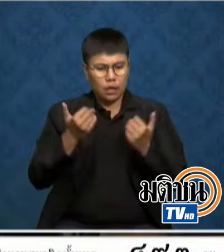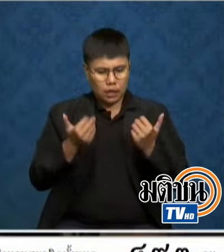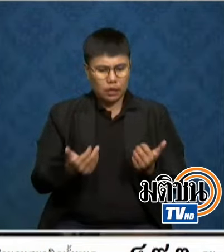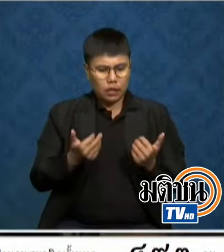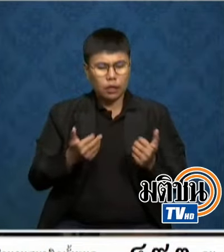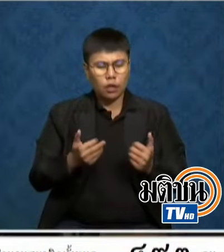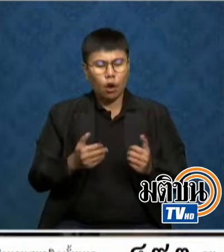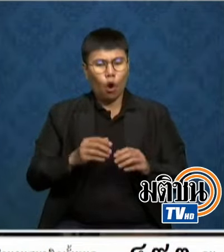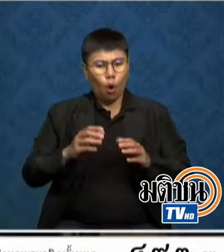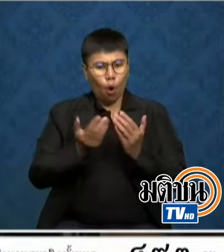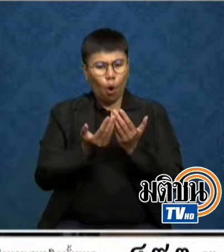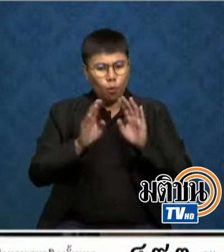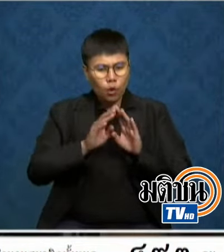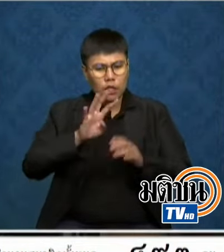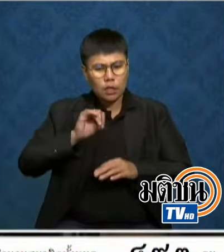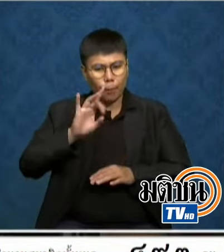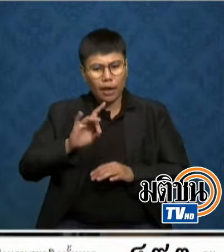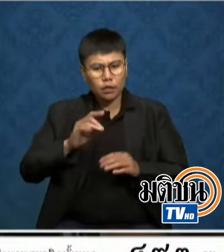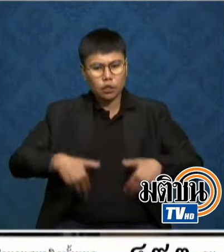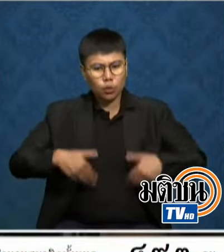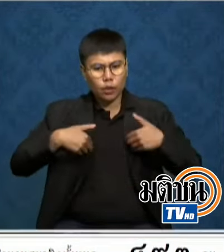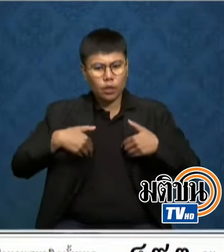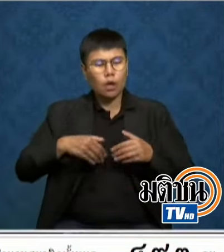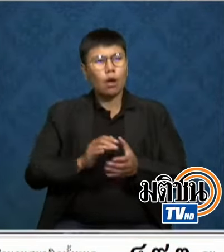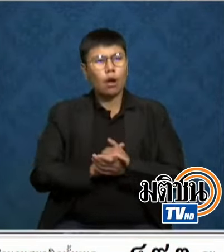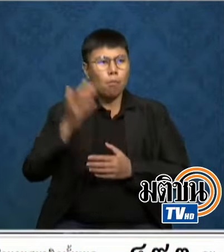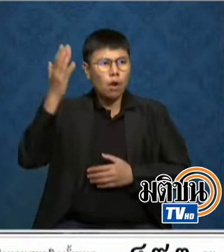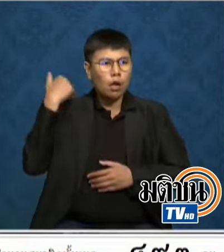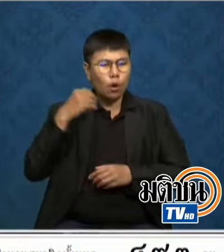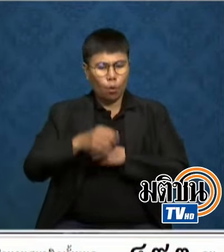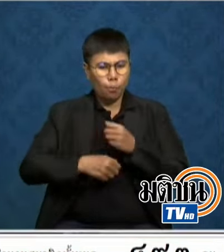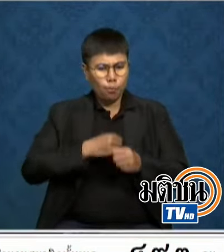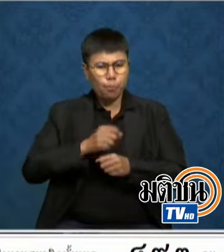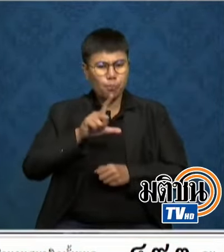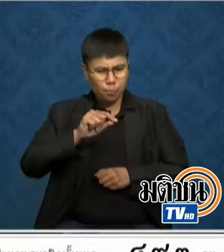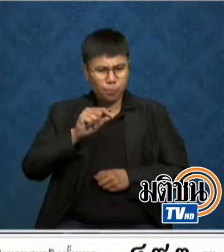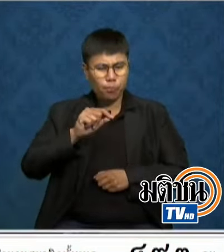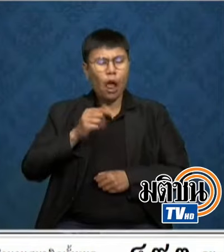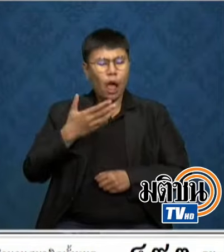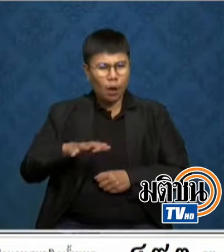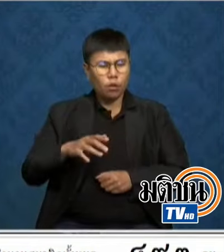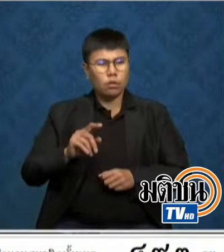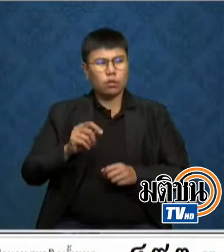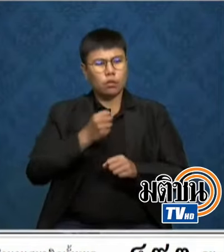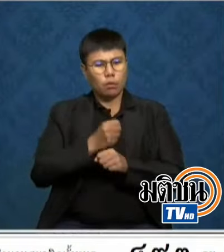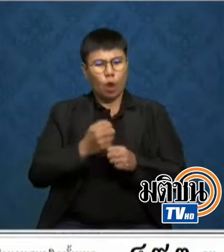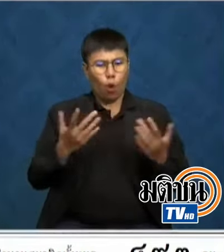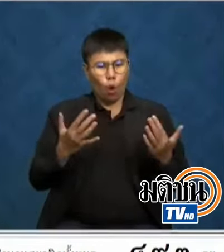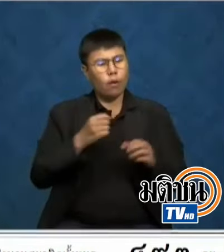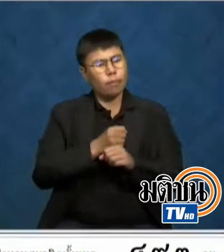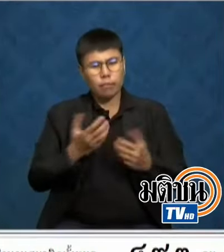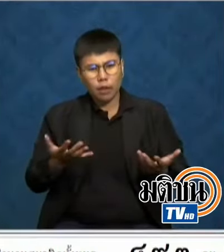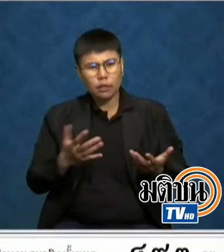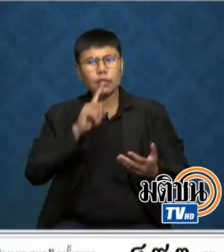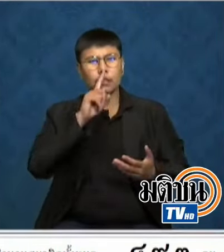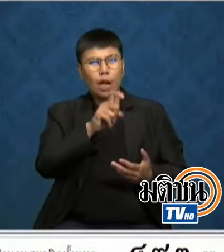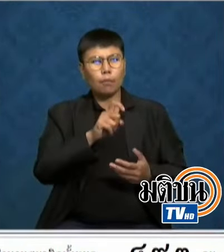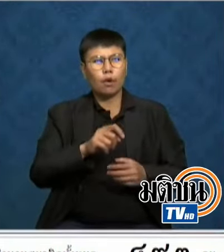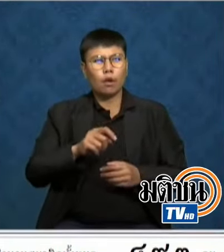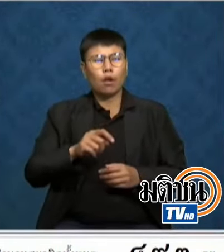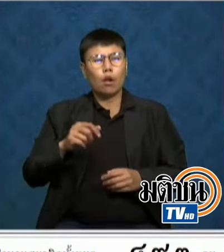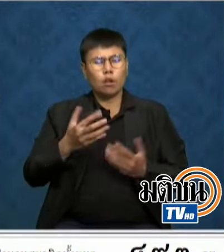าชนครอบครัวทั้ง48ชีวิตที่เสียสูญเสียไปเมื่อ20ปีแล้วเรากำลังรออยู่จะทำอย่างไรอยากจะเรียนถามจริง